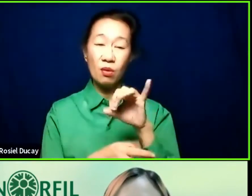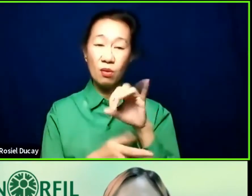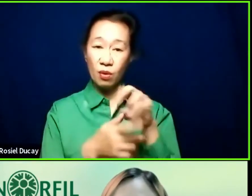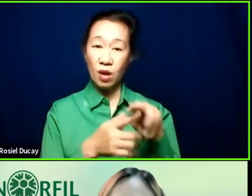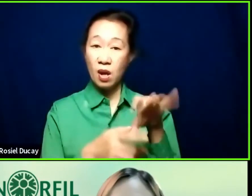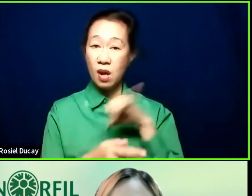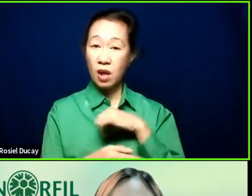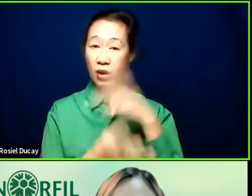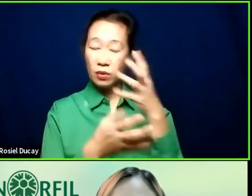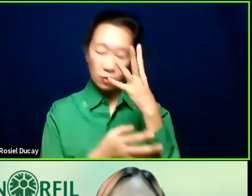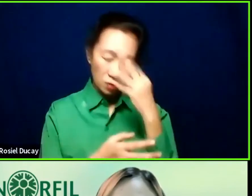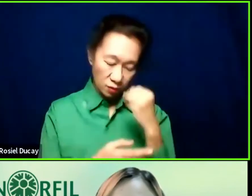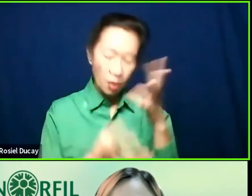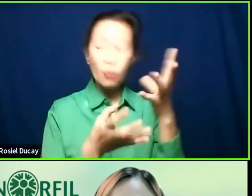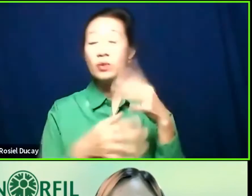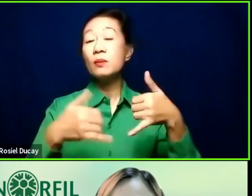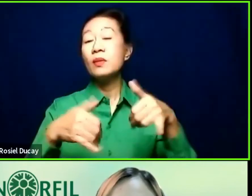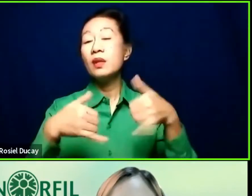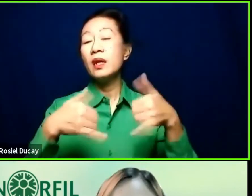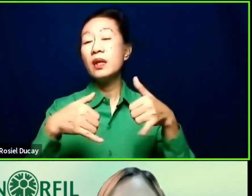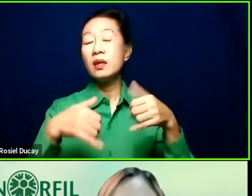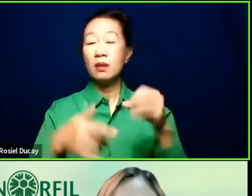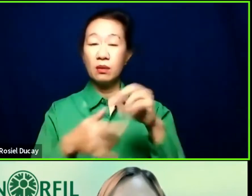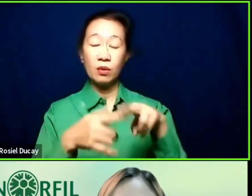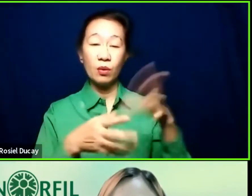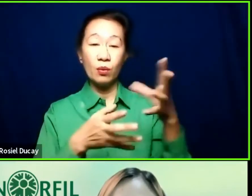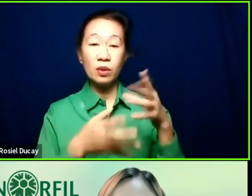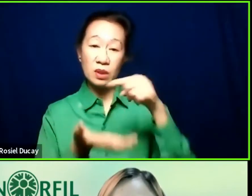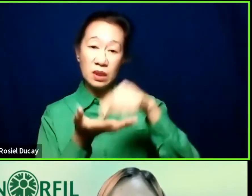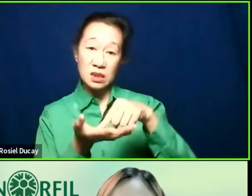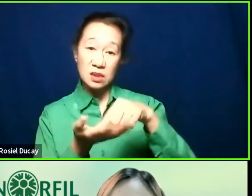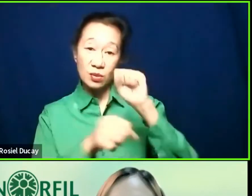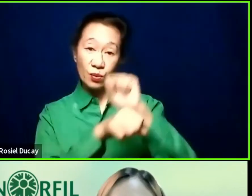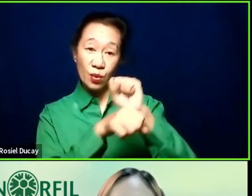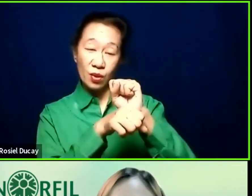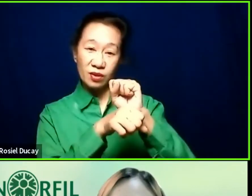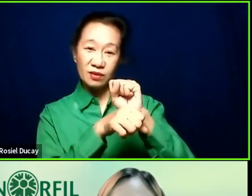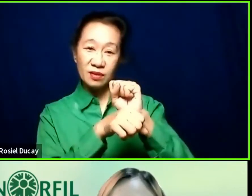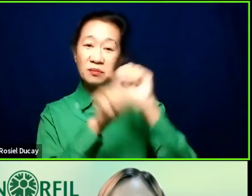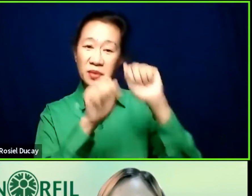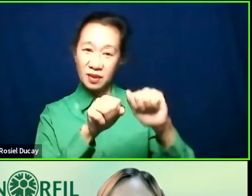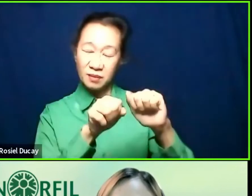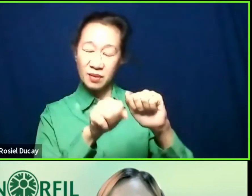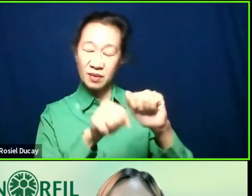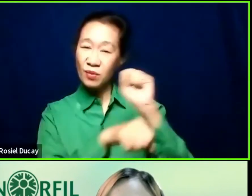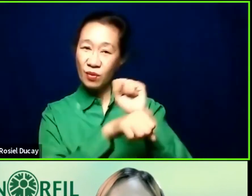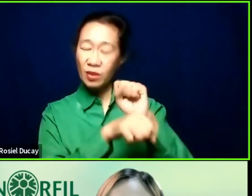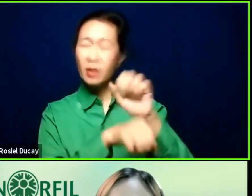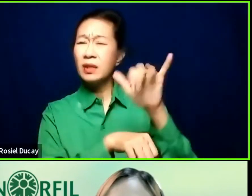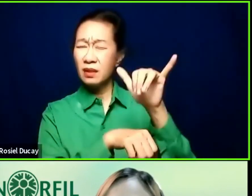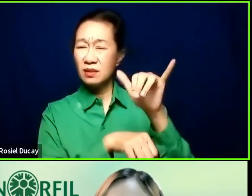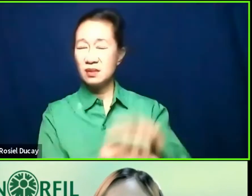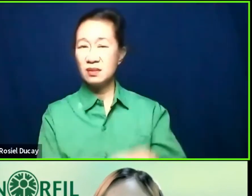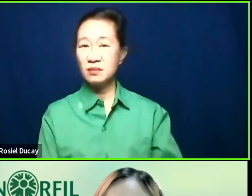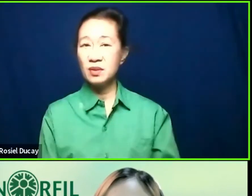nang matulog, gusto kong maglaro, gusto ko ng ganitong trabaho, no? Pwede po siyang magtrabaho, yes,